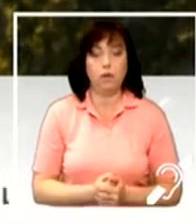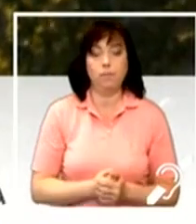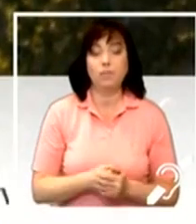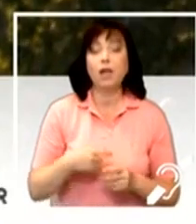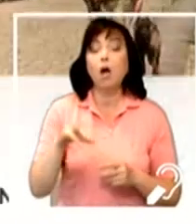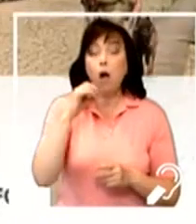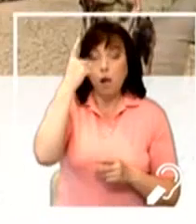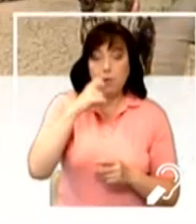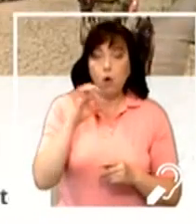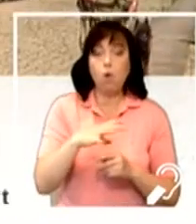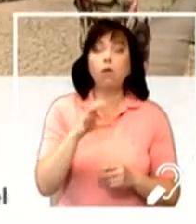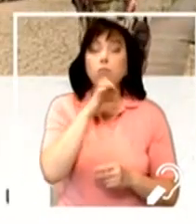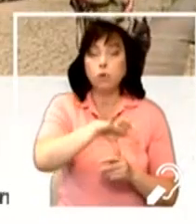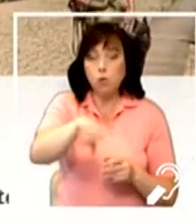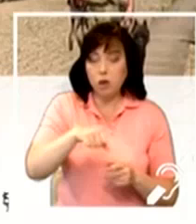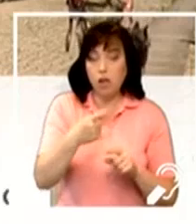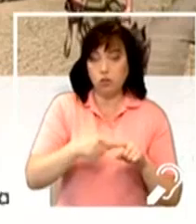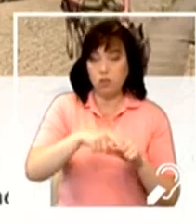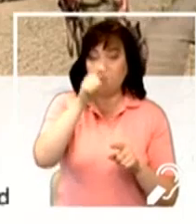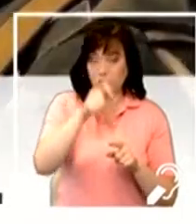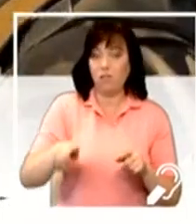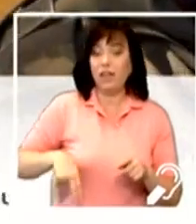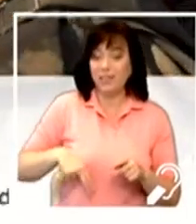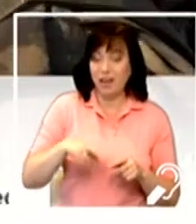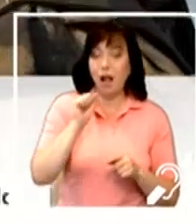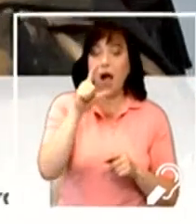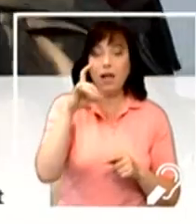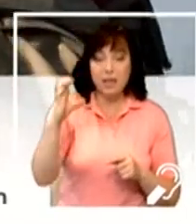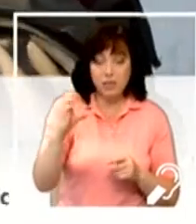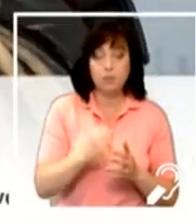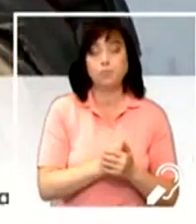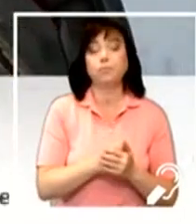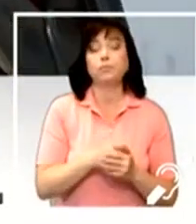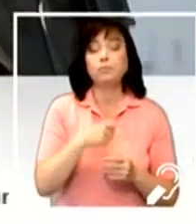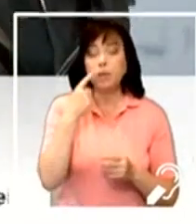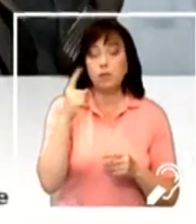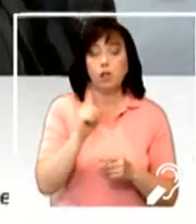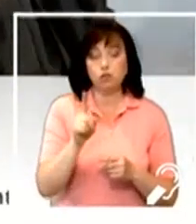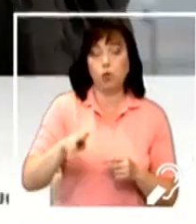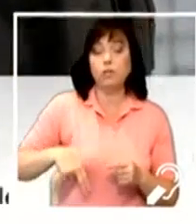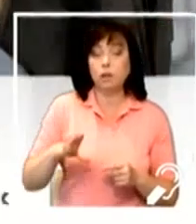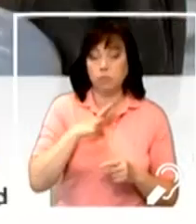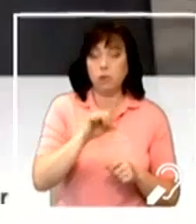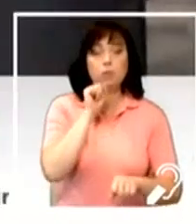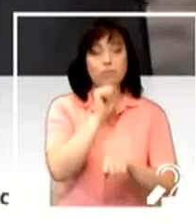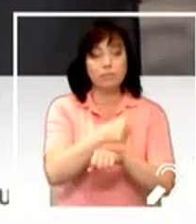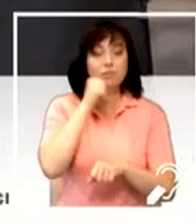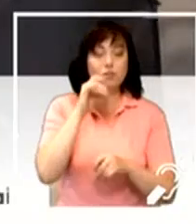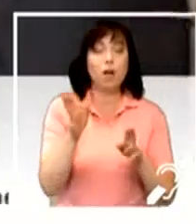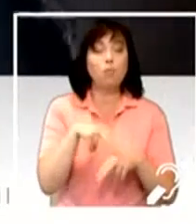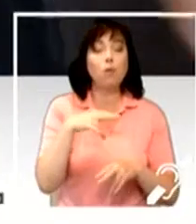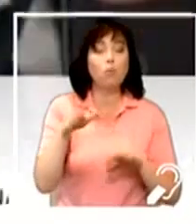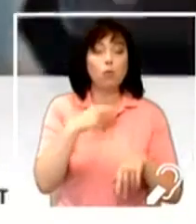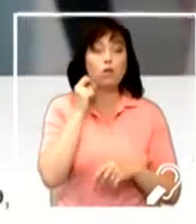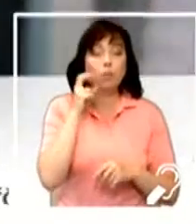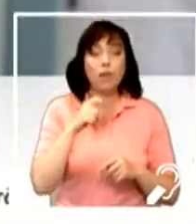Anunțul răpirii directorului centralei nucleare a fost făcut de șeful Energoatom, compania ucraineană de stat. Acesta a precizat că directorul a fost oprit ieri după amiază de o